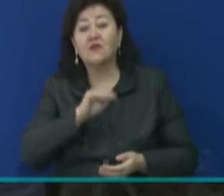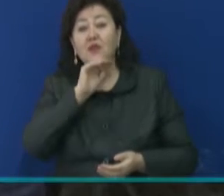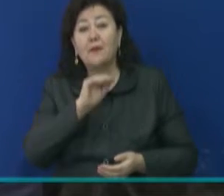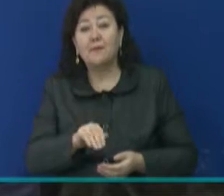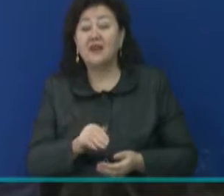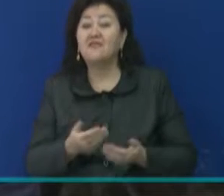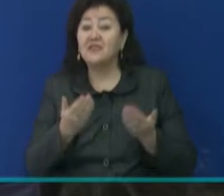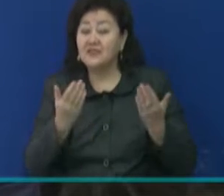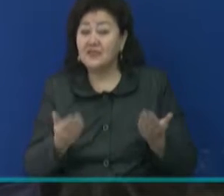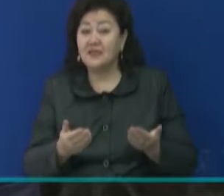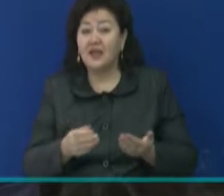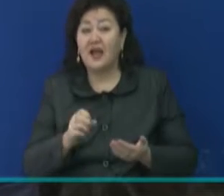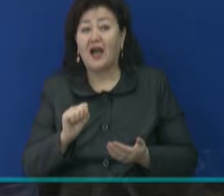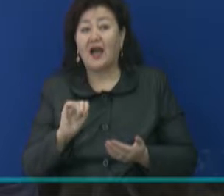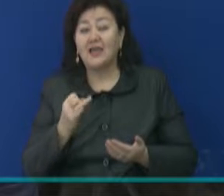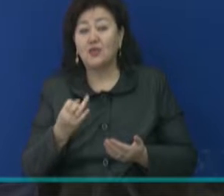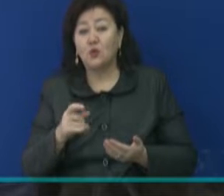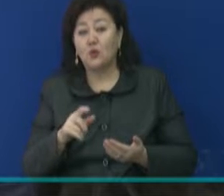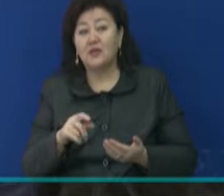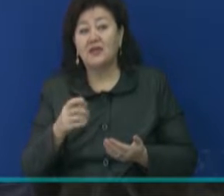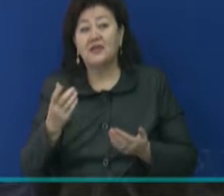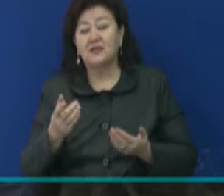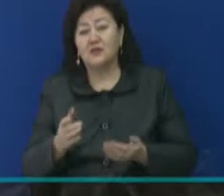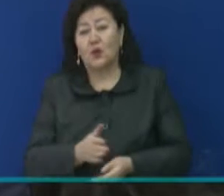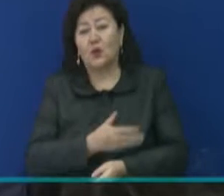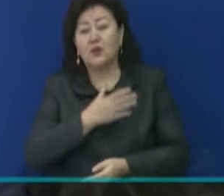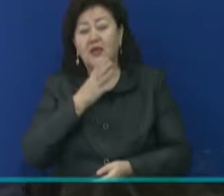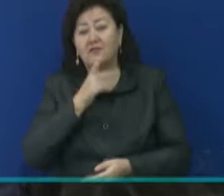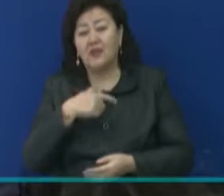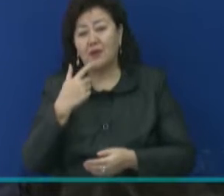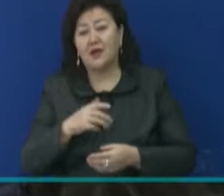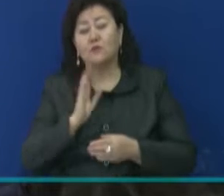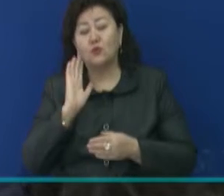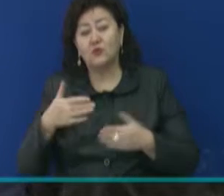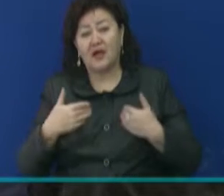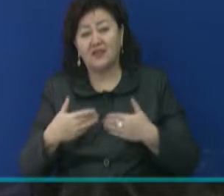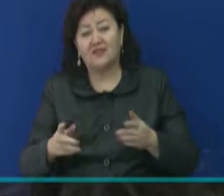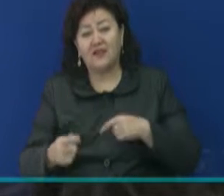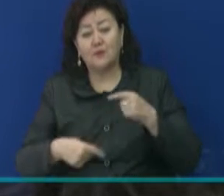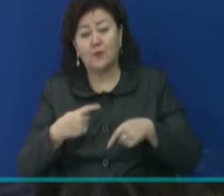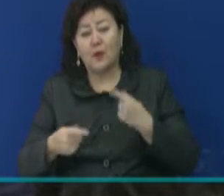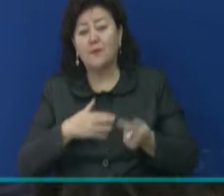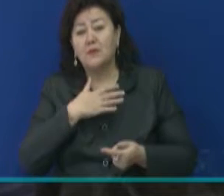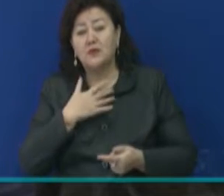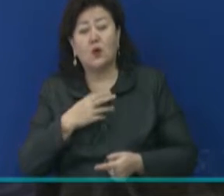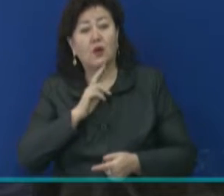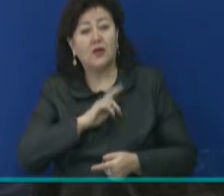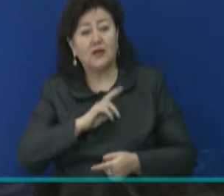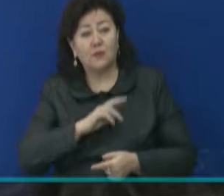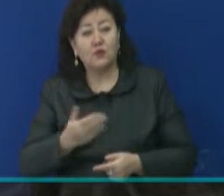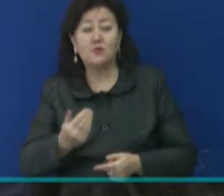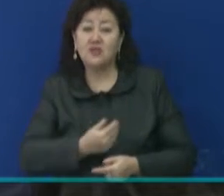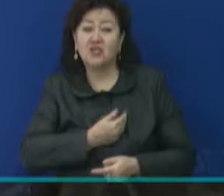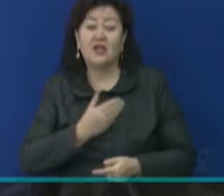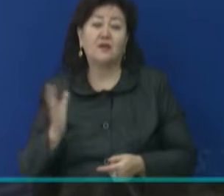сапашим Айгуль Лера уже долгое время говорили что откроют бизнес они много работали мы желаем им успехов